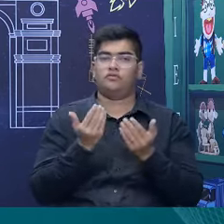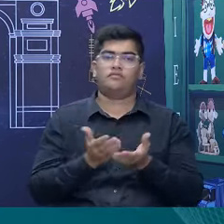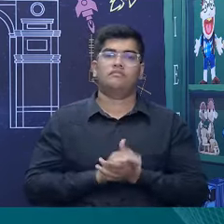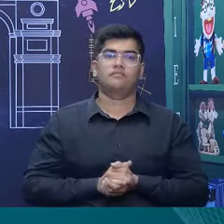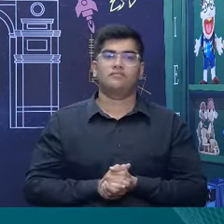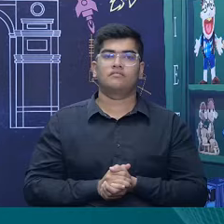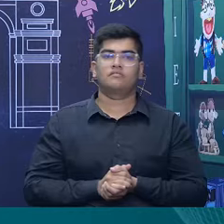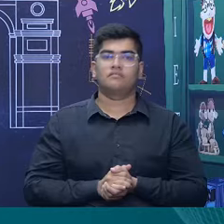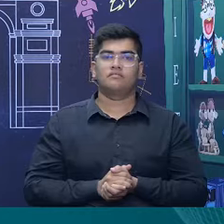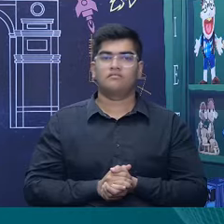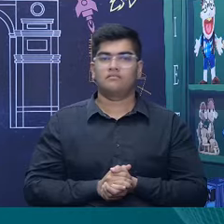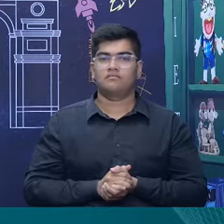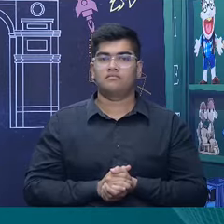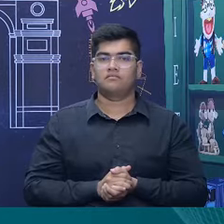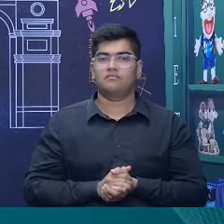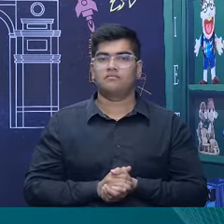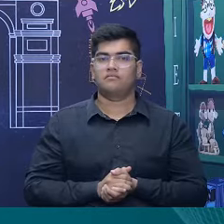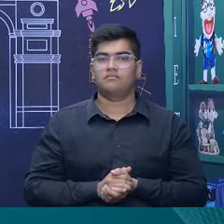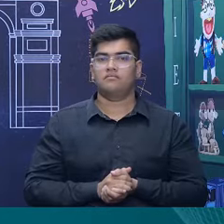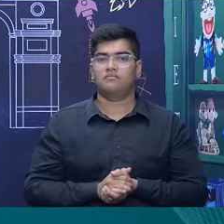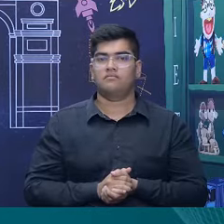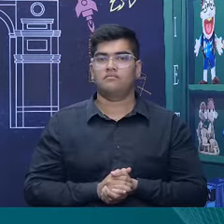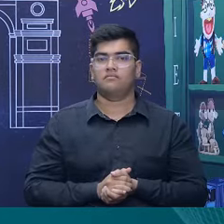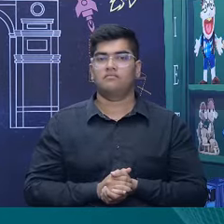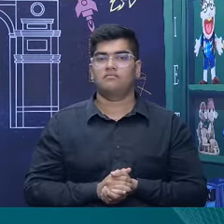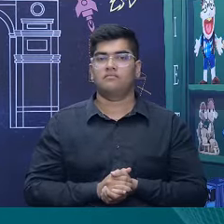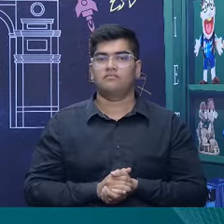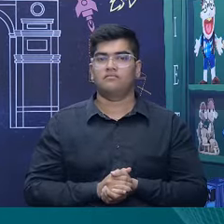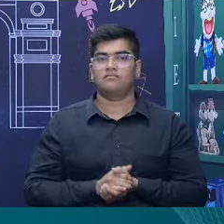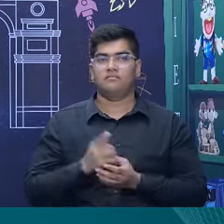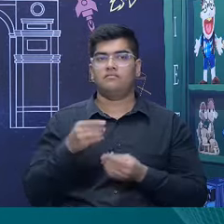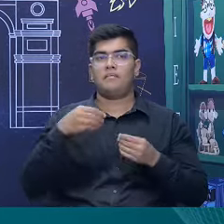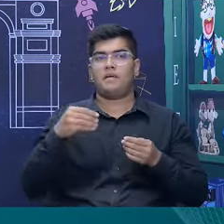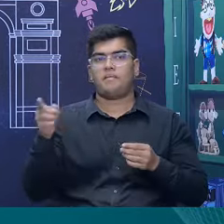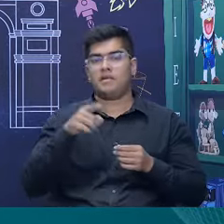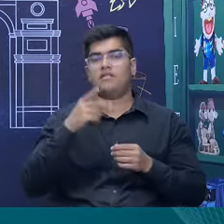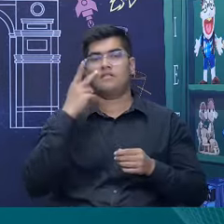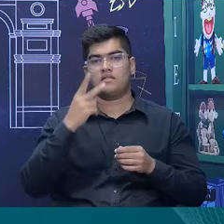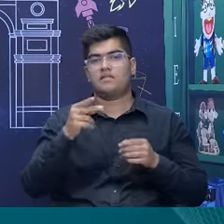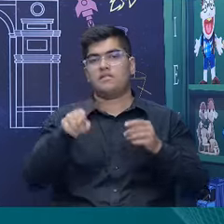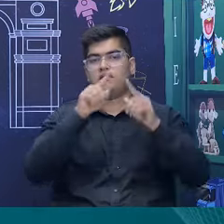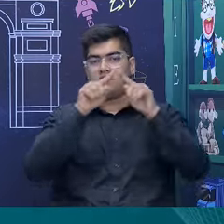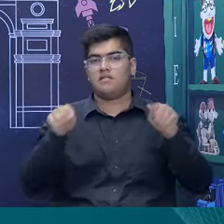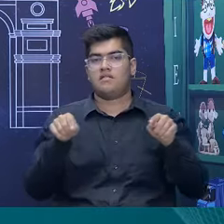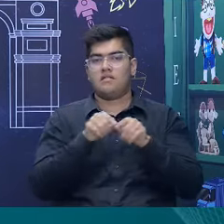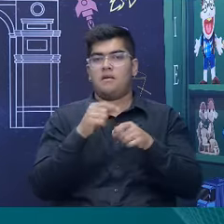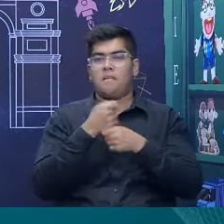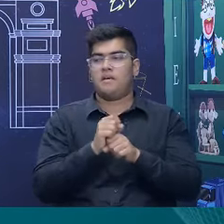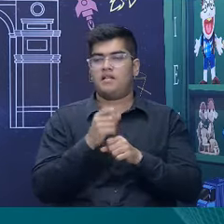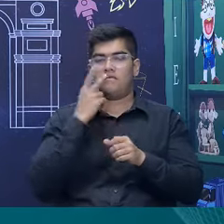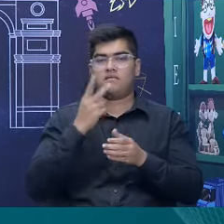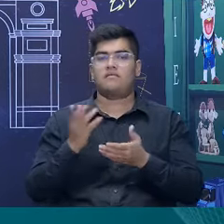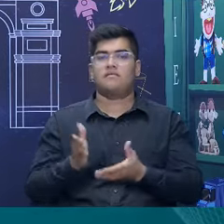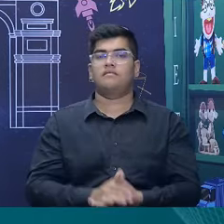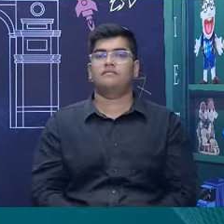फॉर्म कीजिए मैं मैम को एक पेपर देती हूं जी कि एक इसमें से ट्रायंगल हमें बना के दे इसमें से बनाइए मैम